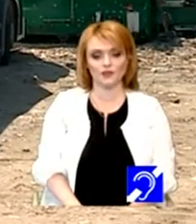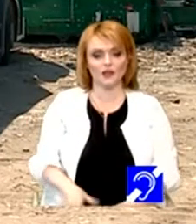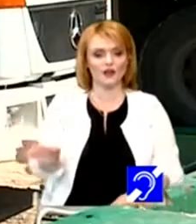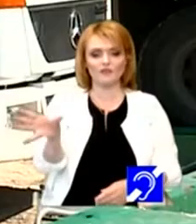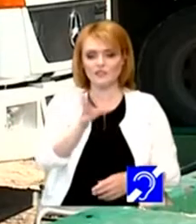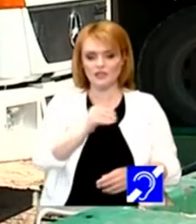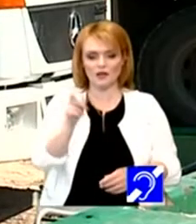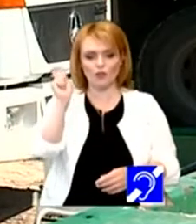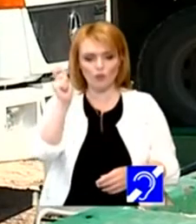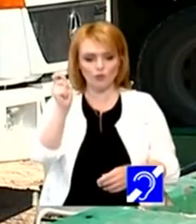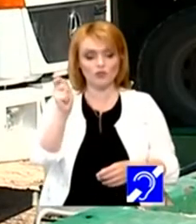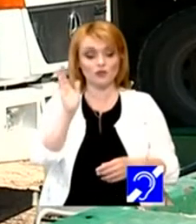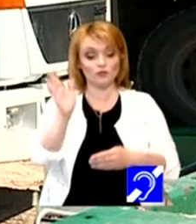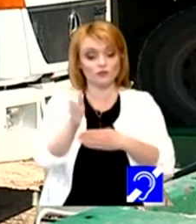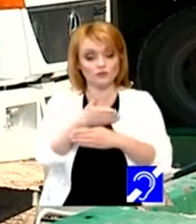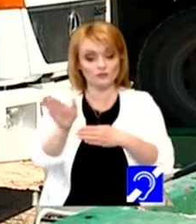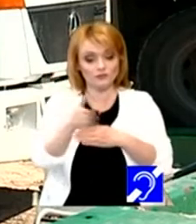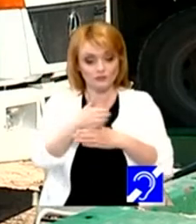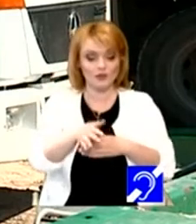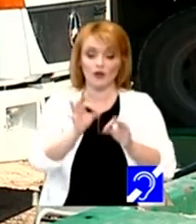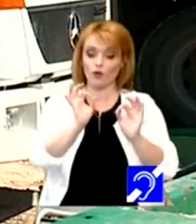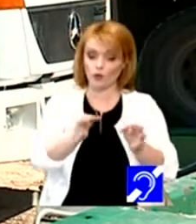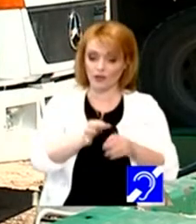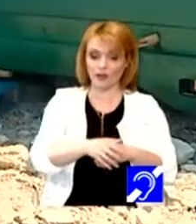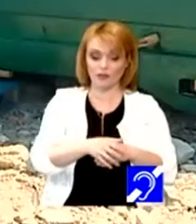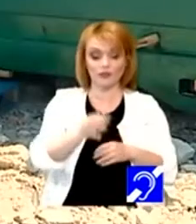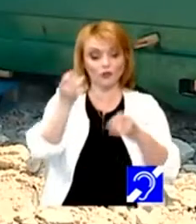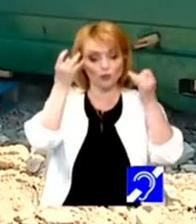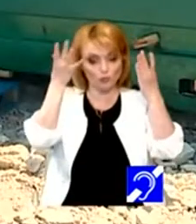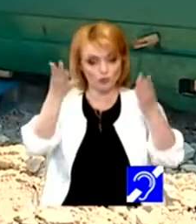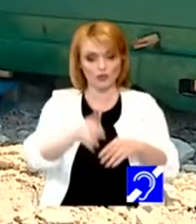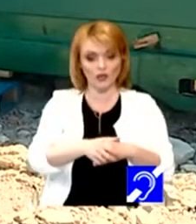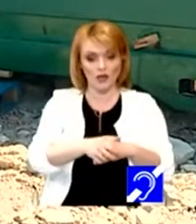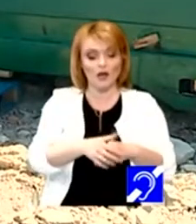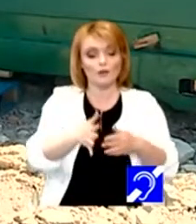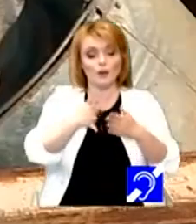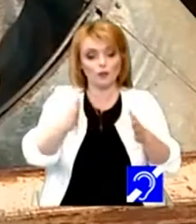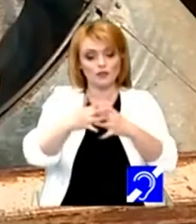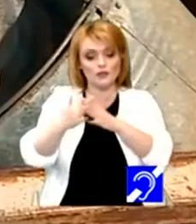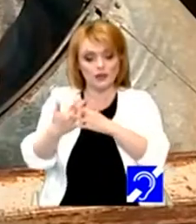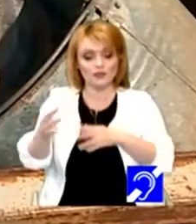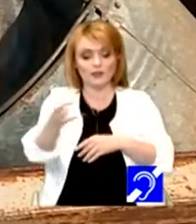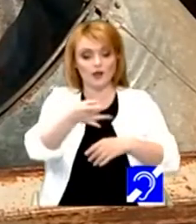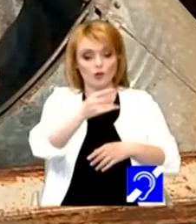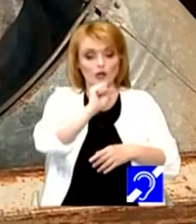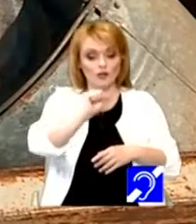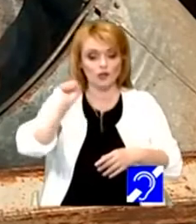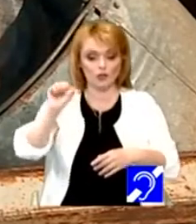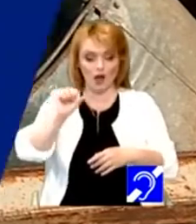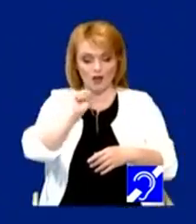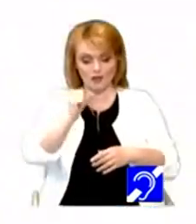Deșeurile vor fi colectate inteligent în 10 sate din raionul Anenii Noi. Mai multe detalii despre proiectul inovator vă spunem în